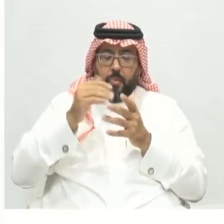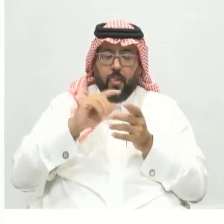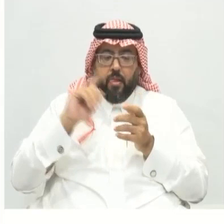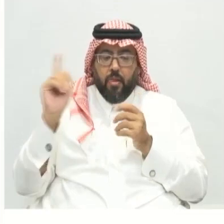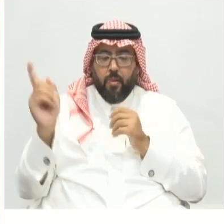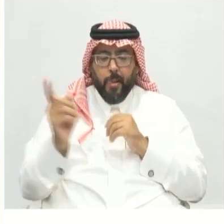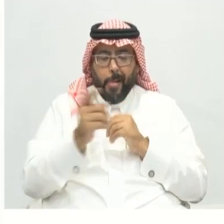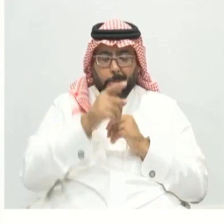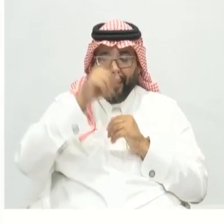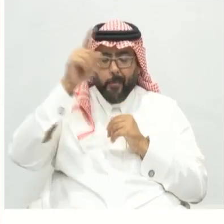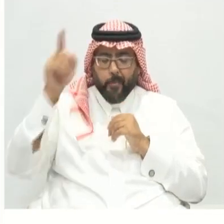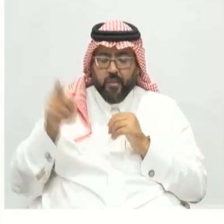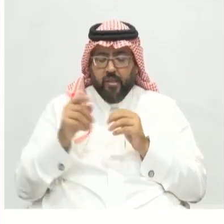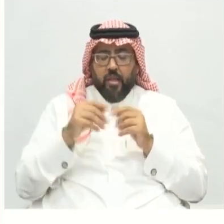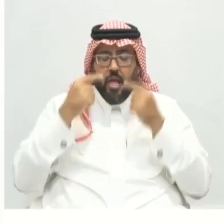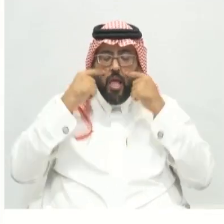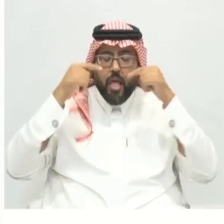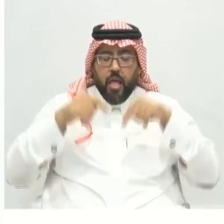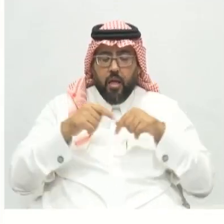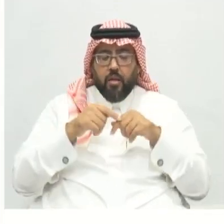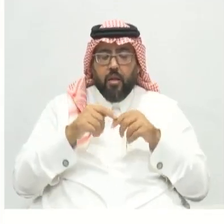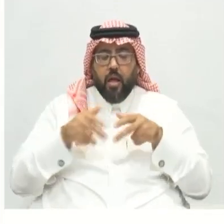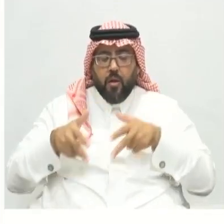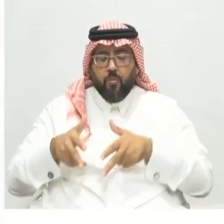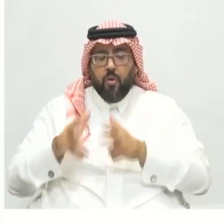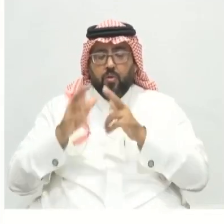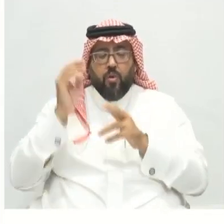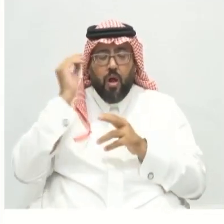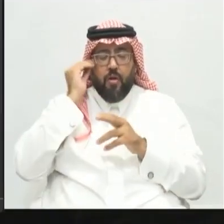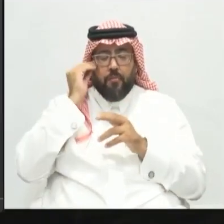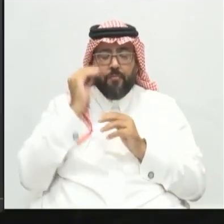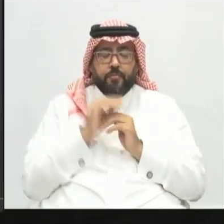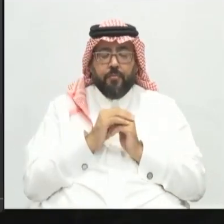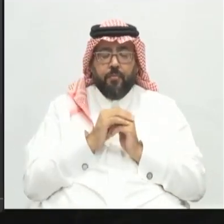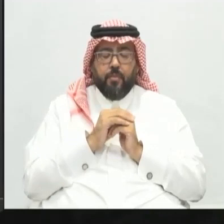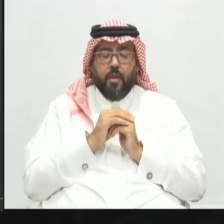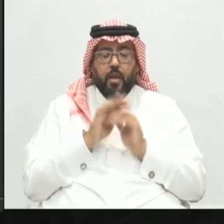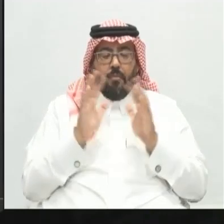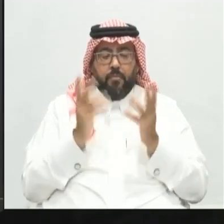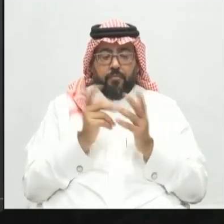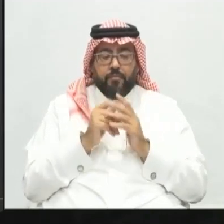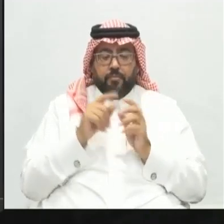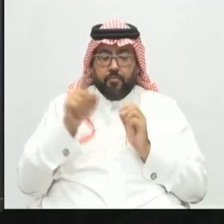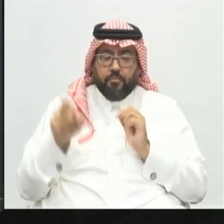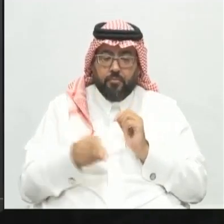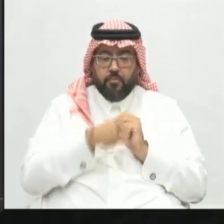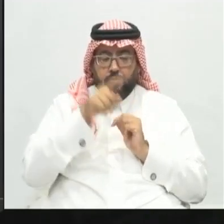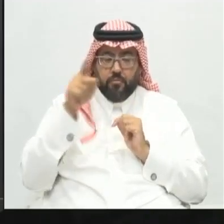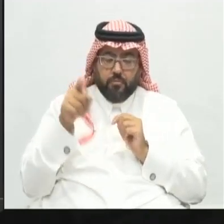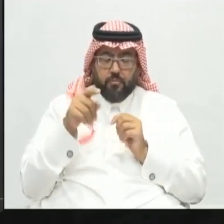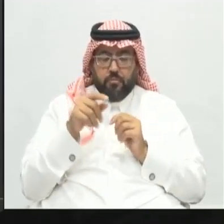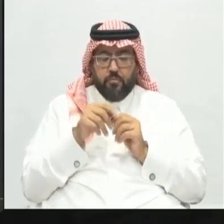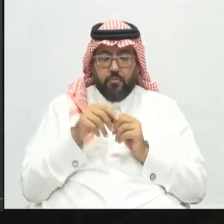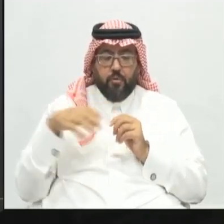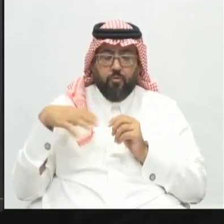حياه اداره المشروع لهذه المسابقه لقد تعرفنا ما هي دوره حياه